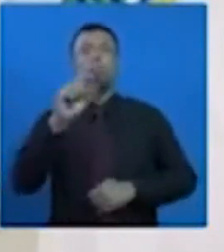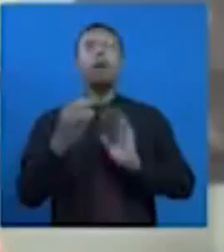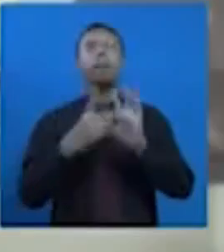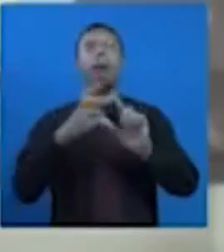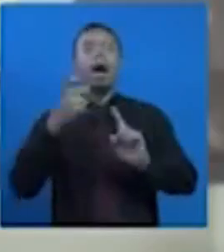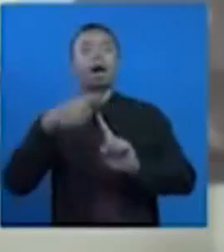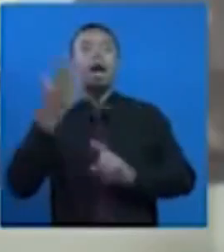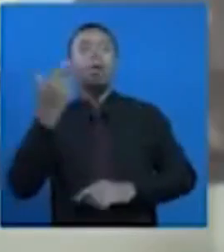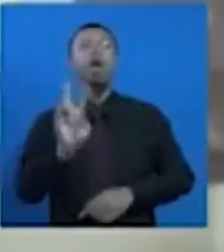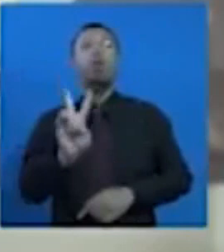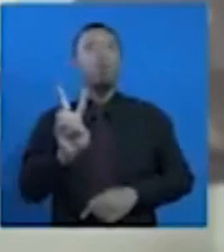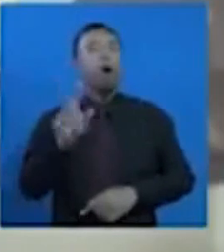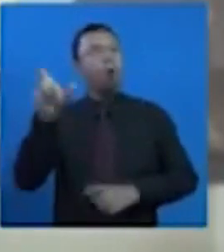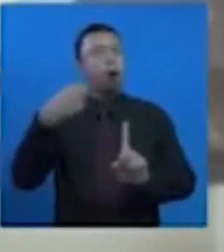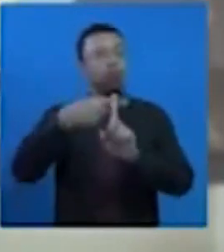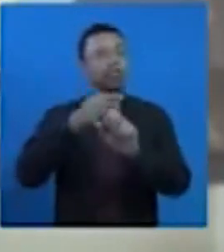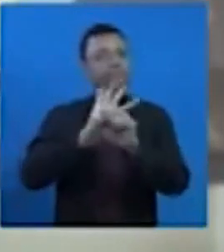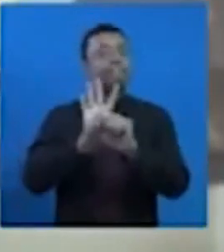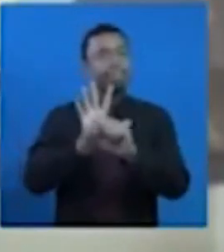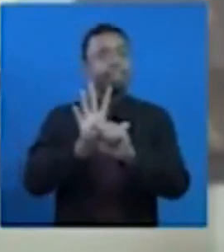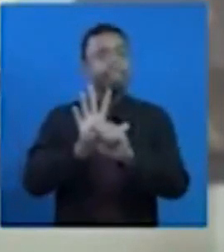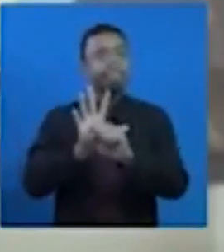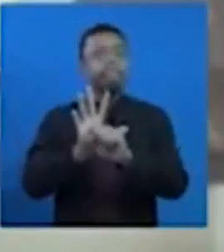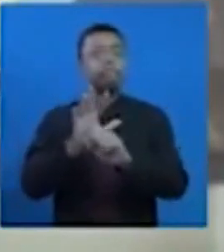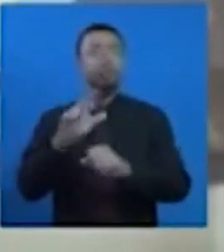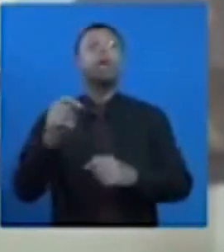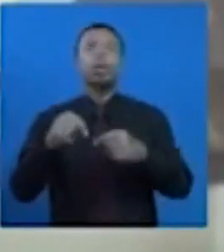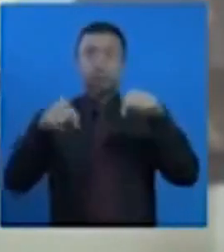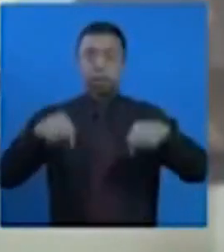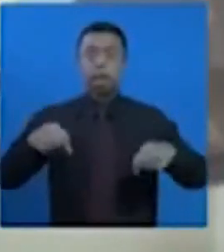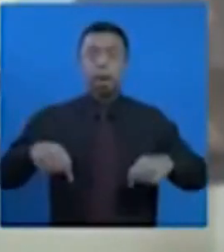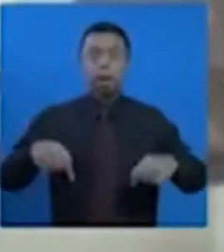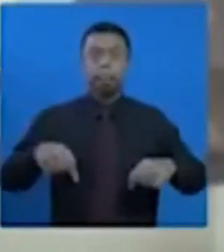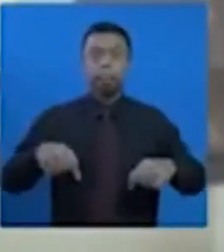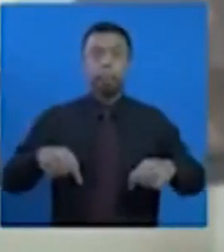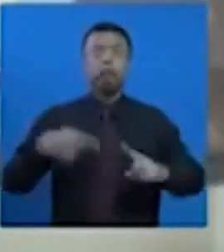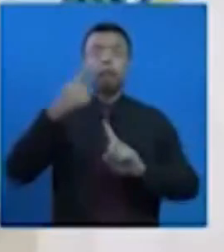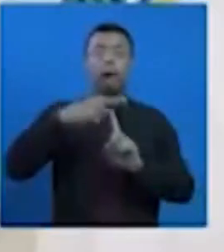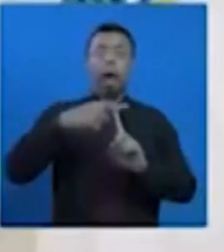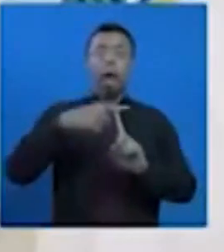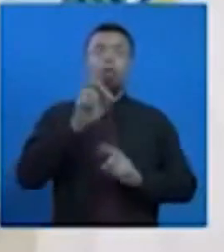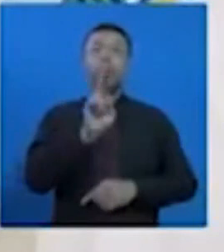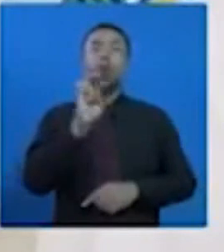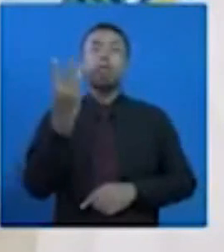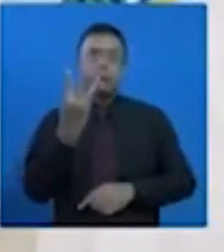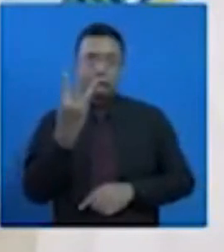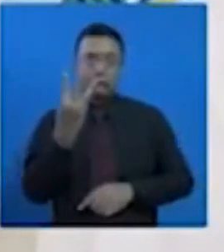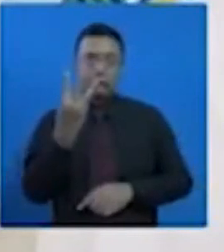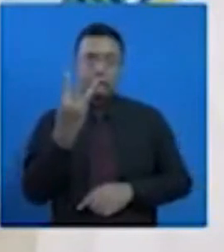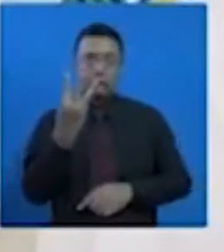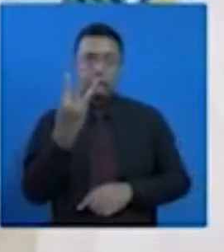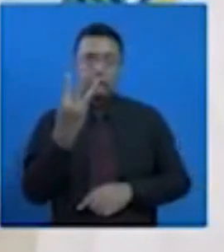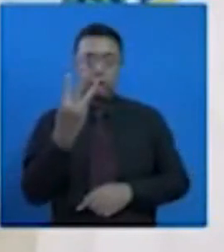yang lalu ada dua kasus positif govit Hai saat ini tanggal 23